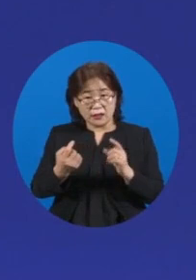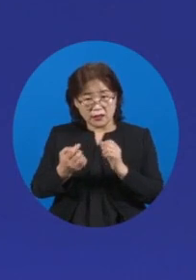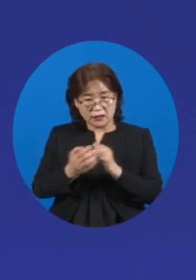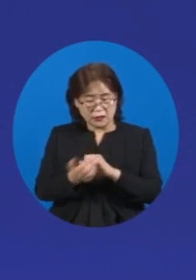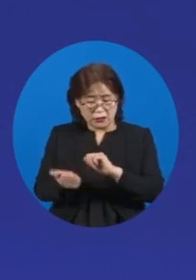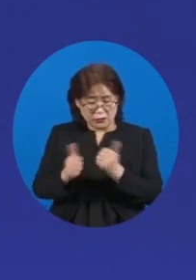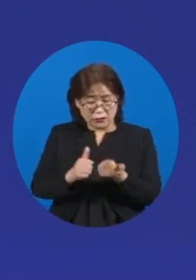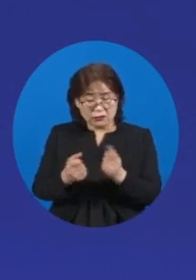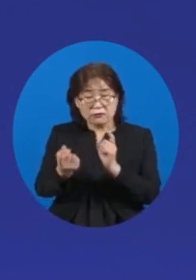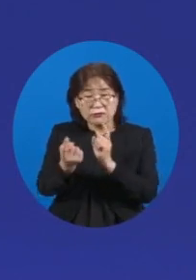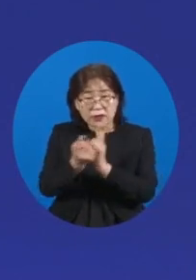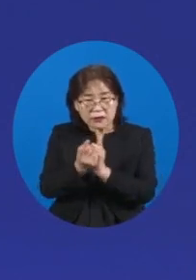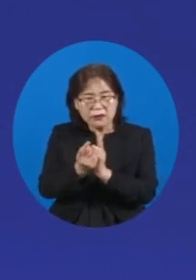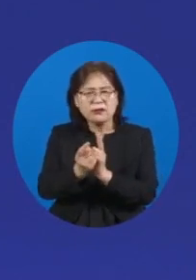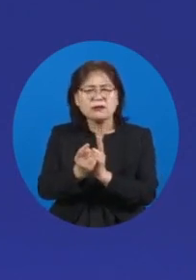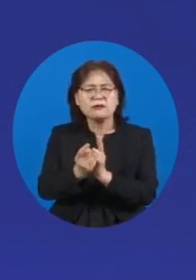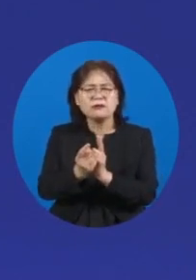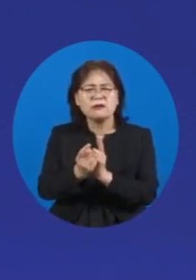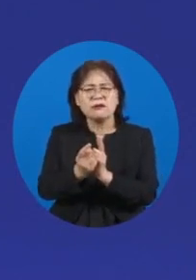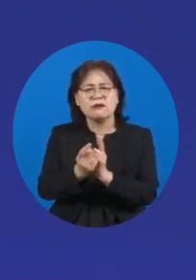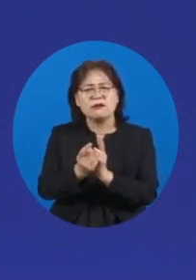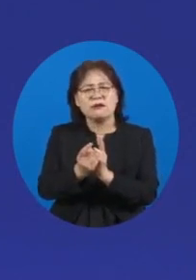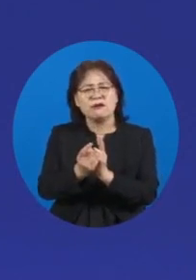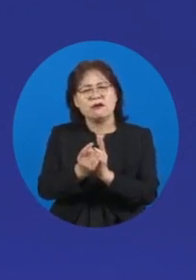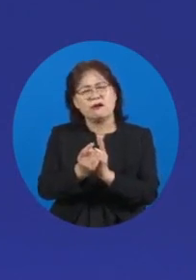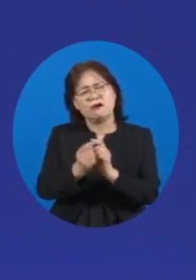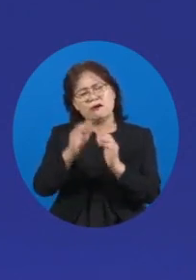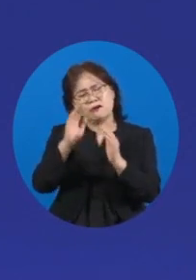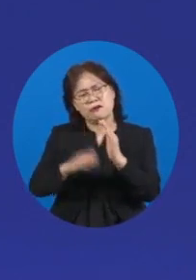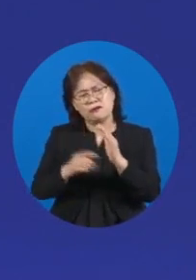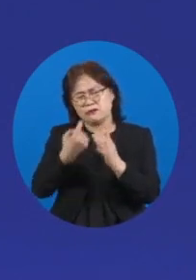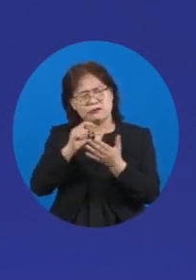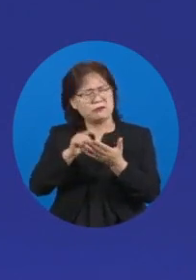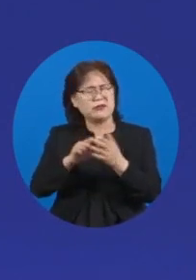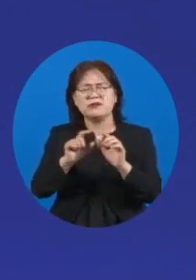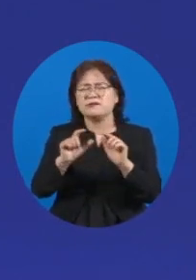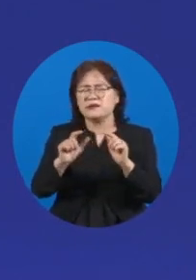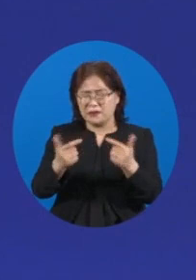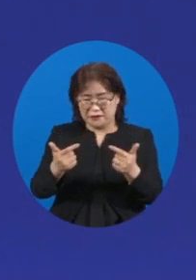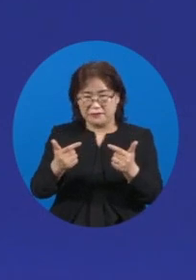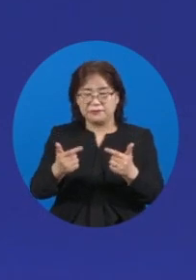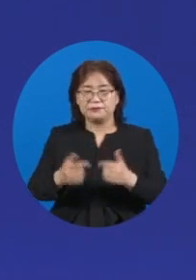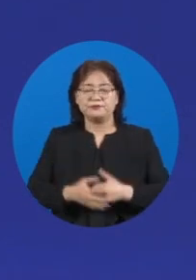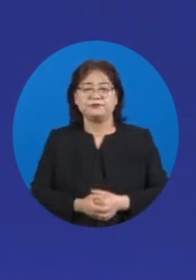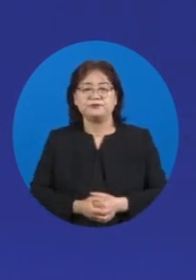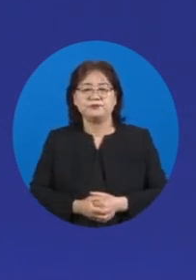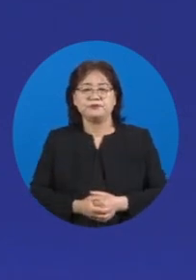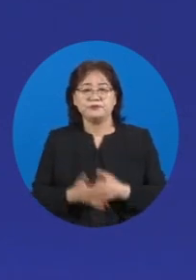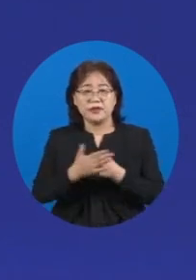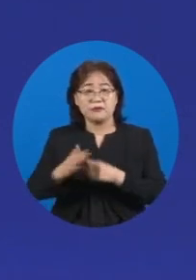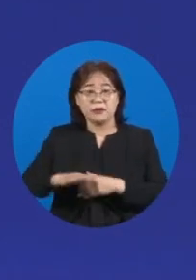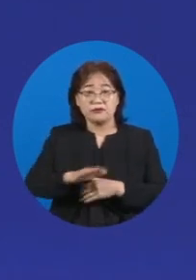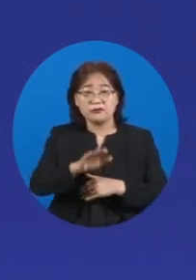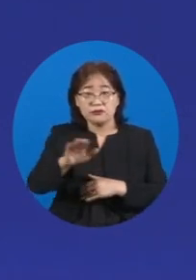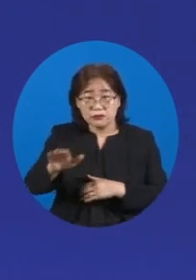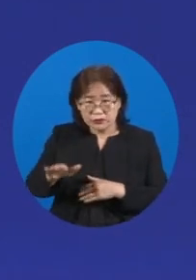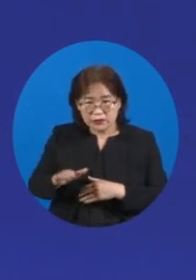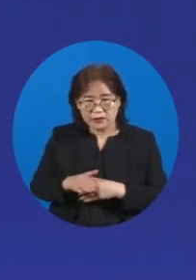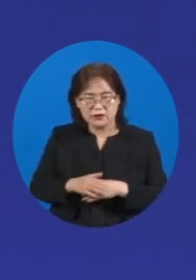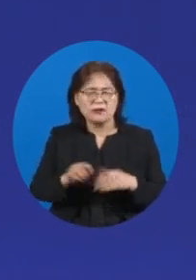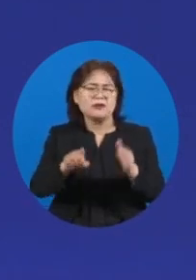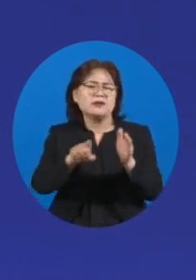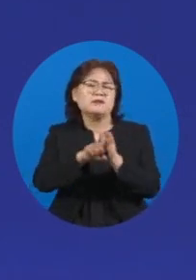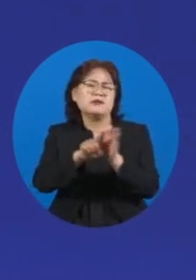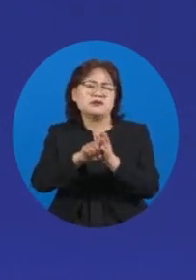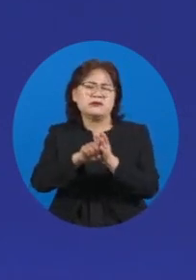맞이하는 것은 결코 쉬운 일이 아닙니다 그러므로 우리에게는 믿음이